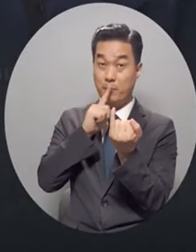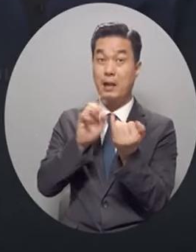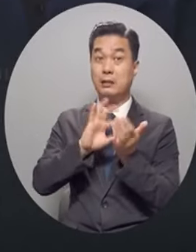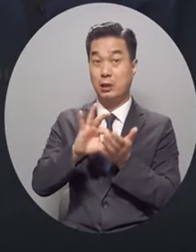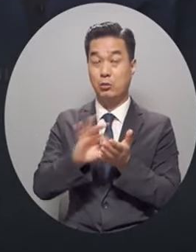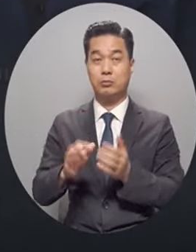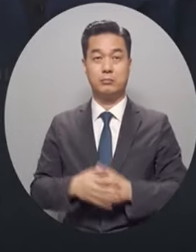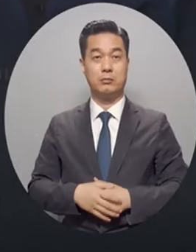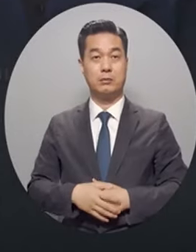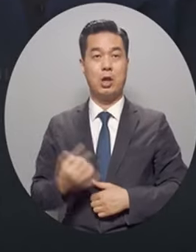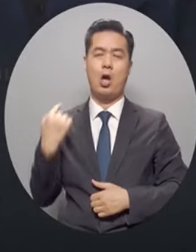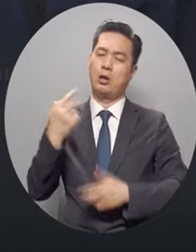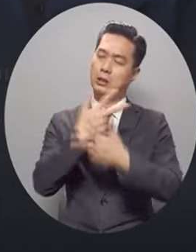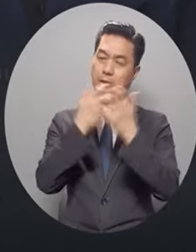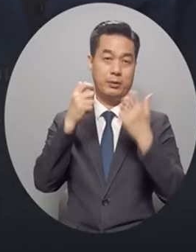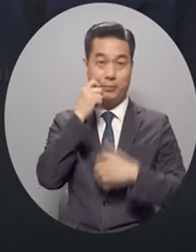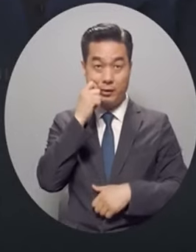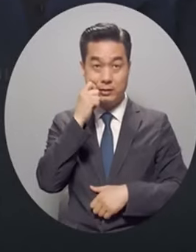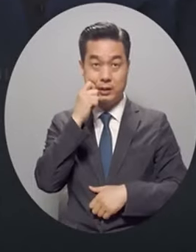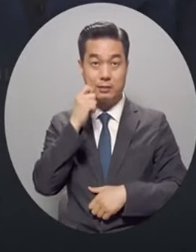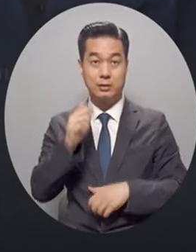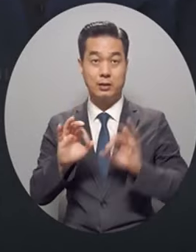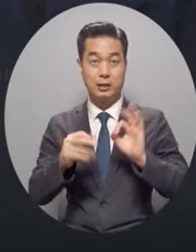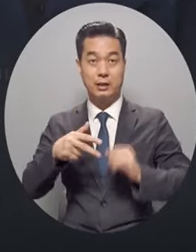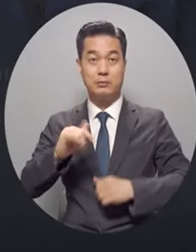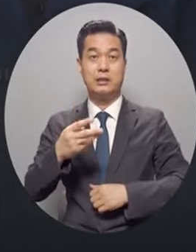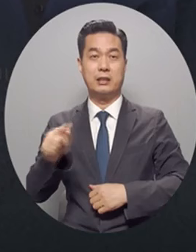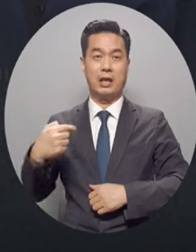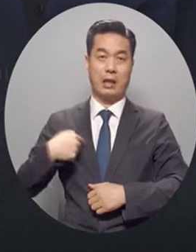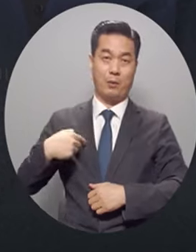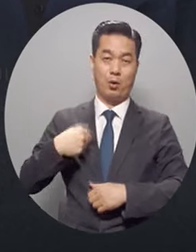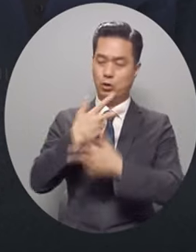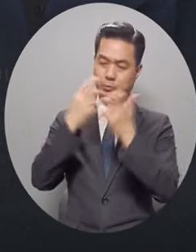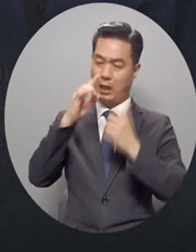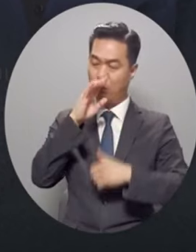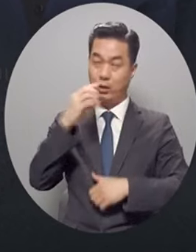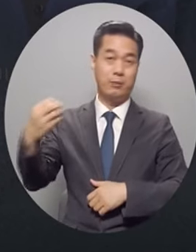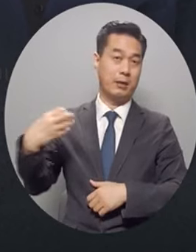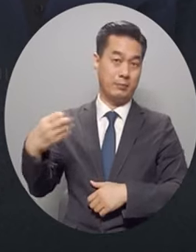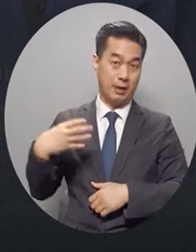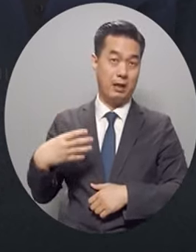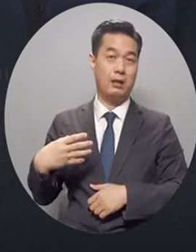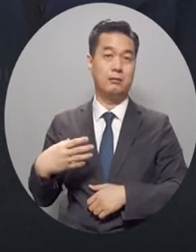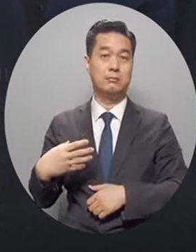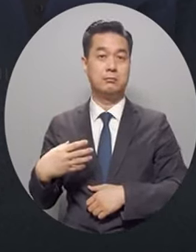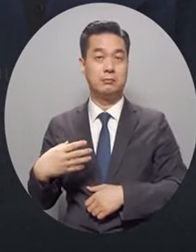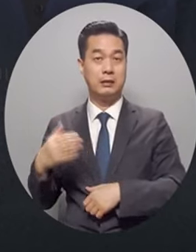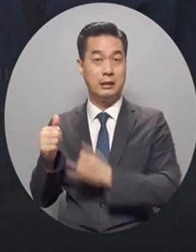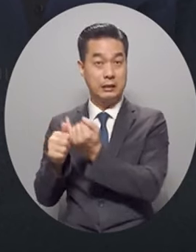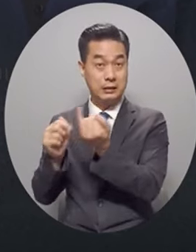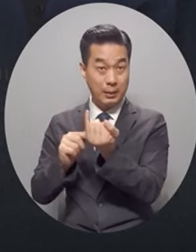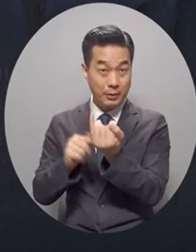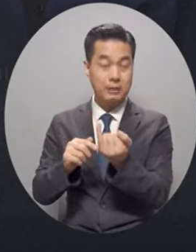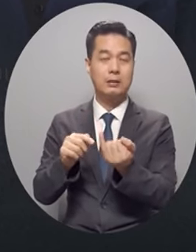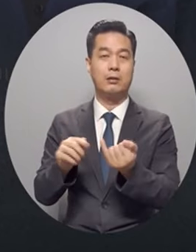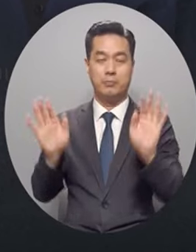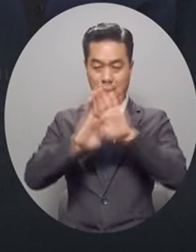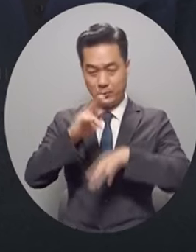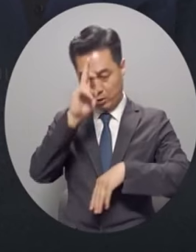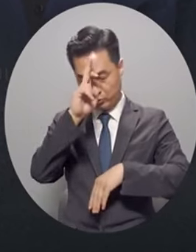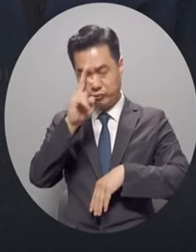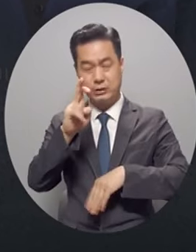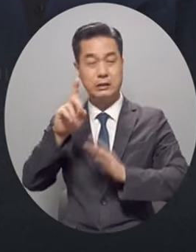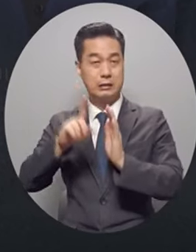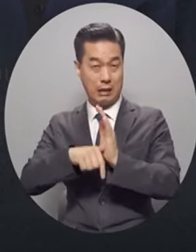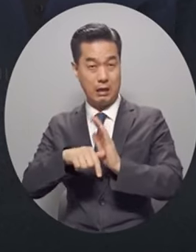잠도 못 자서 김진태 내보고 중심 안 돼요. 말해가 막 사모님 그거. 그래가 밤 12시 반에 내가 해결했잖아. 강원도 가서